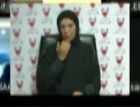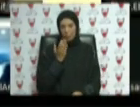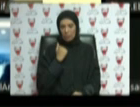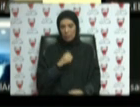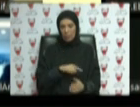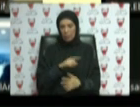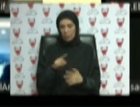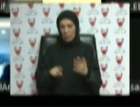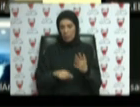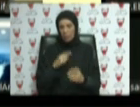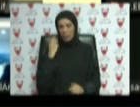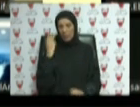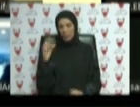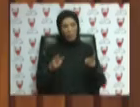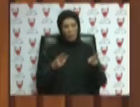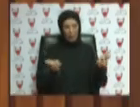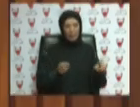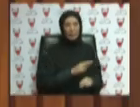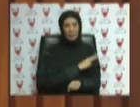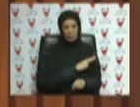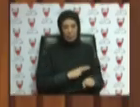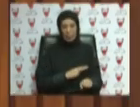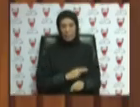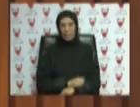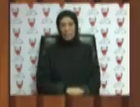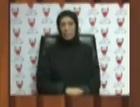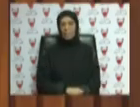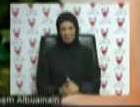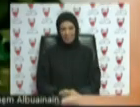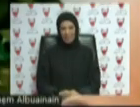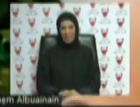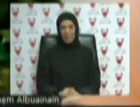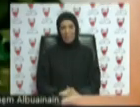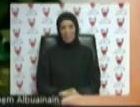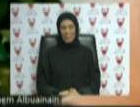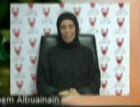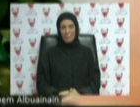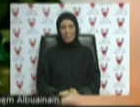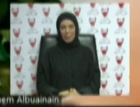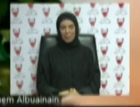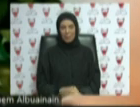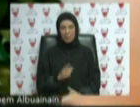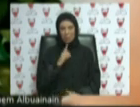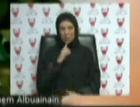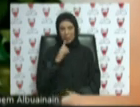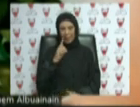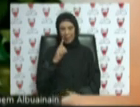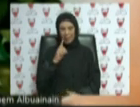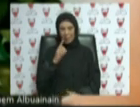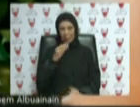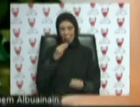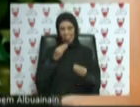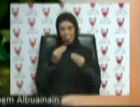في مطالبات محدودة حددت على سبيل الحصر. كلها يعني احنا نعتبرها خطوات إيجابية